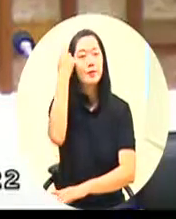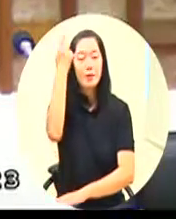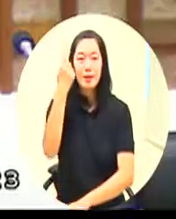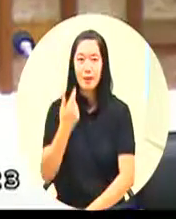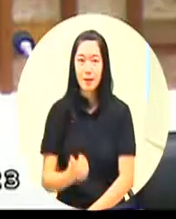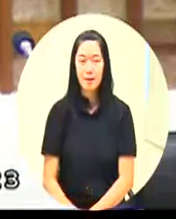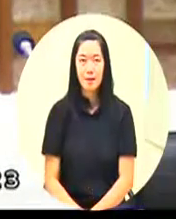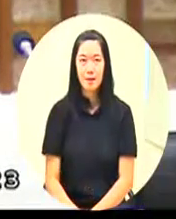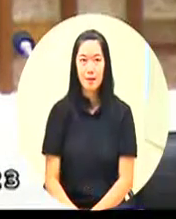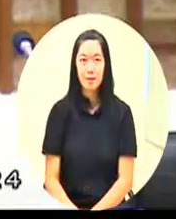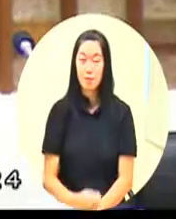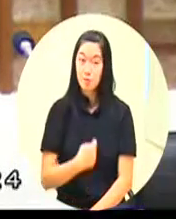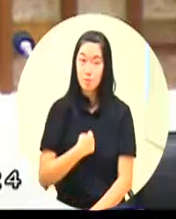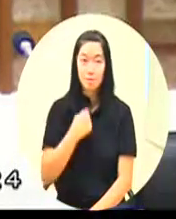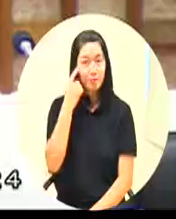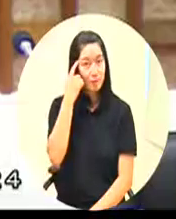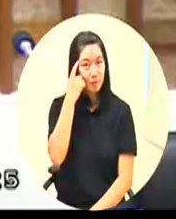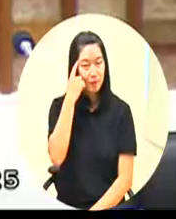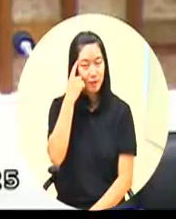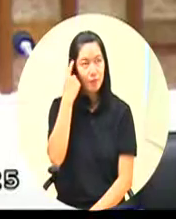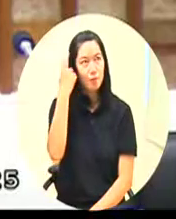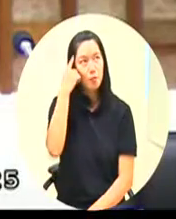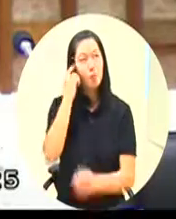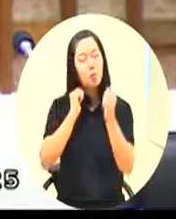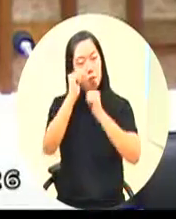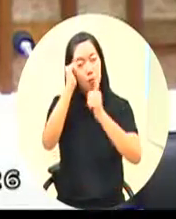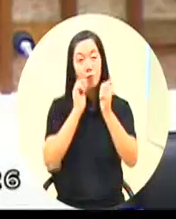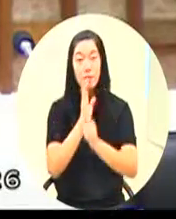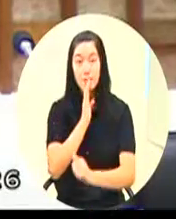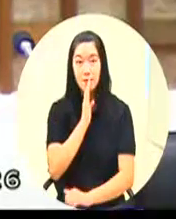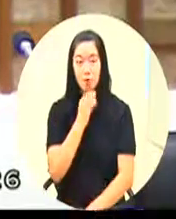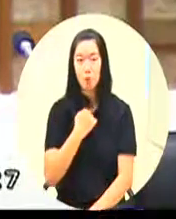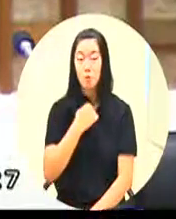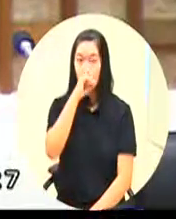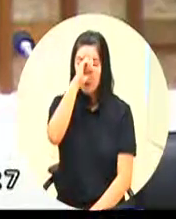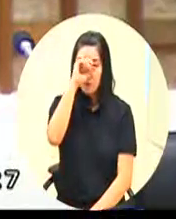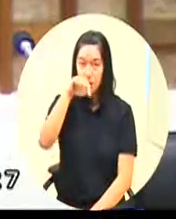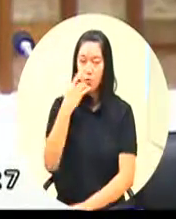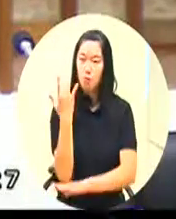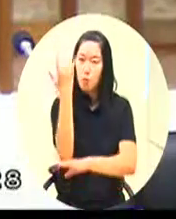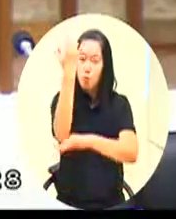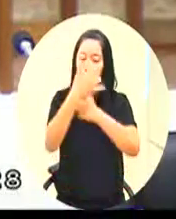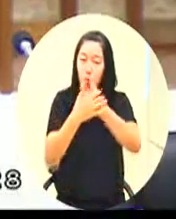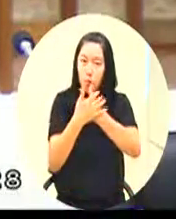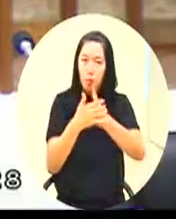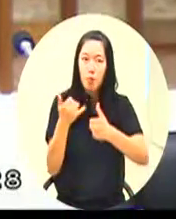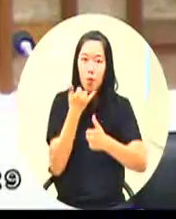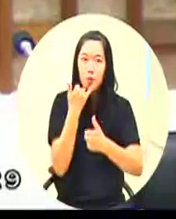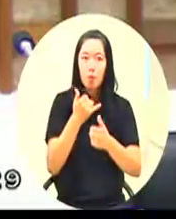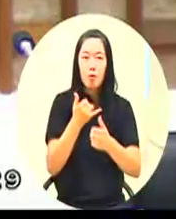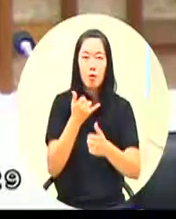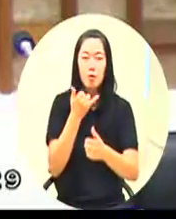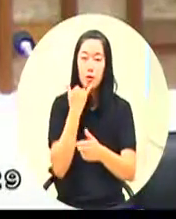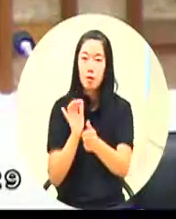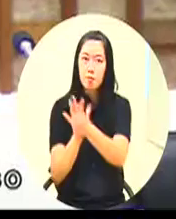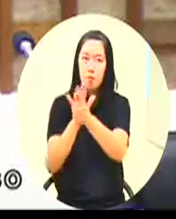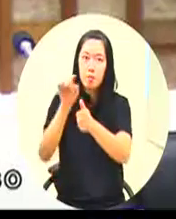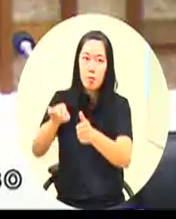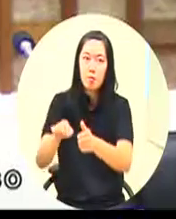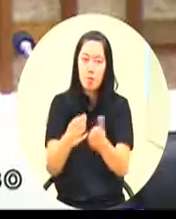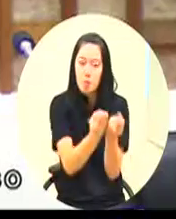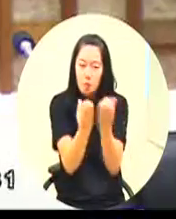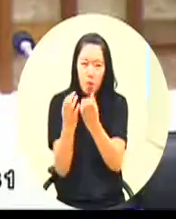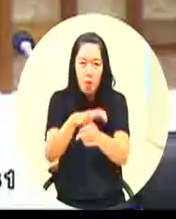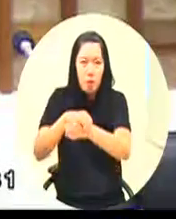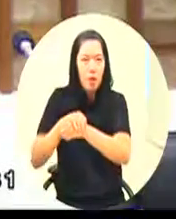是一个内心里面的一个回忆，所以说我希望这树木的保持造就这一次的这个救灾的困